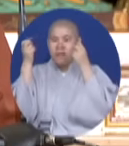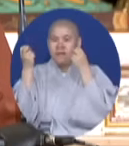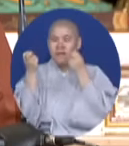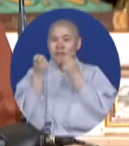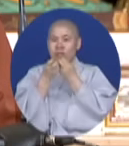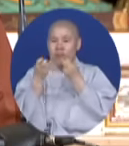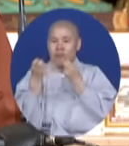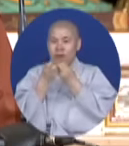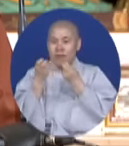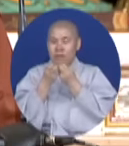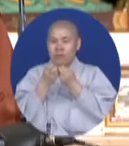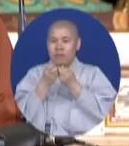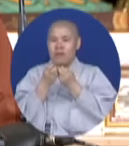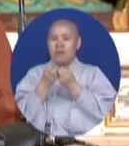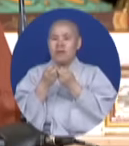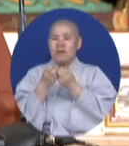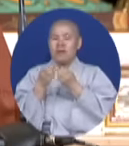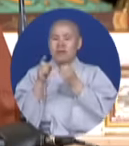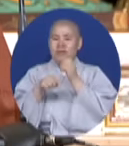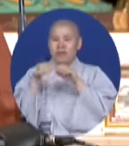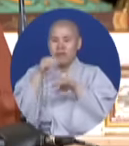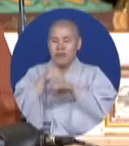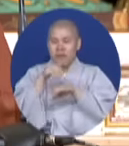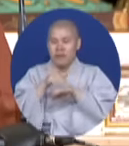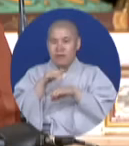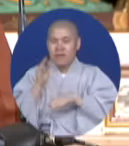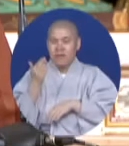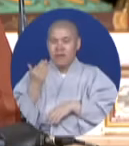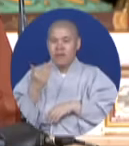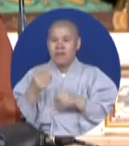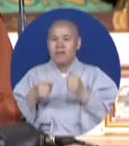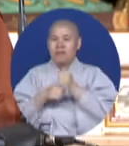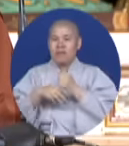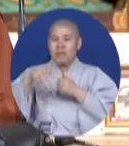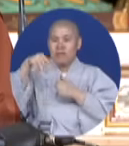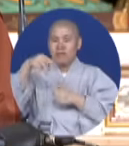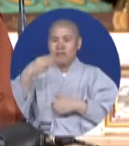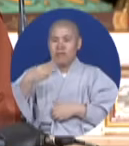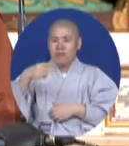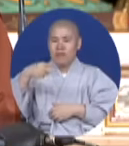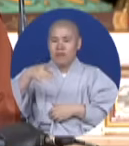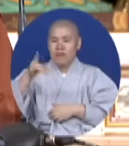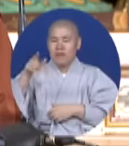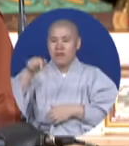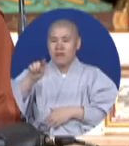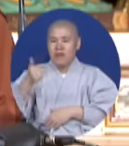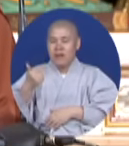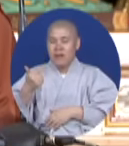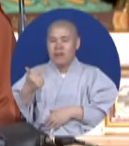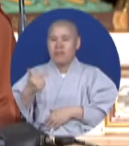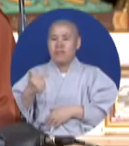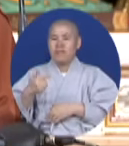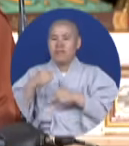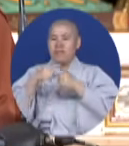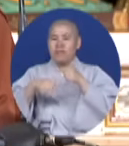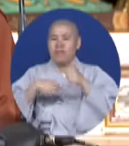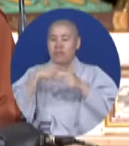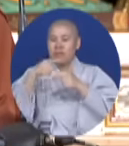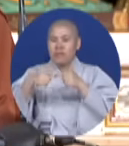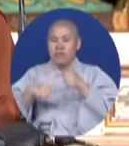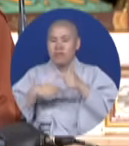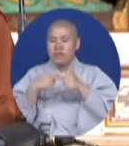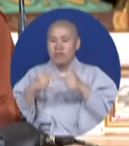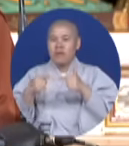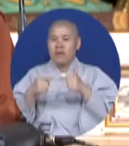되겠다. 이게 출세간인과 세간은 육도윤회인데 육도윤회에서 벗어난다고 해가지고